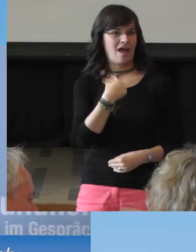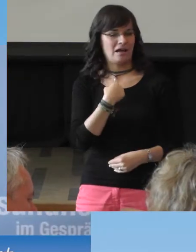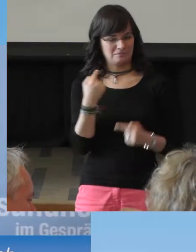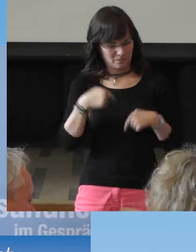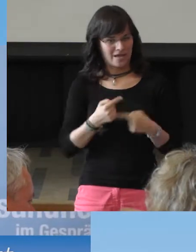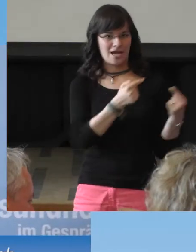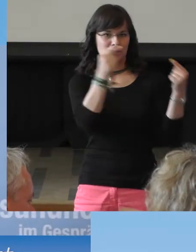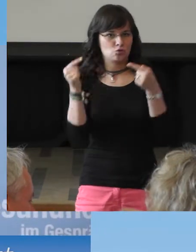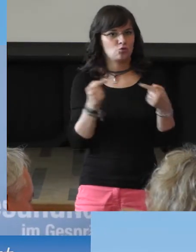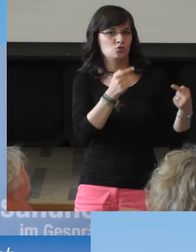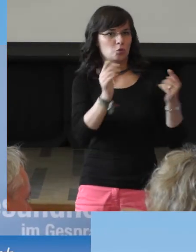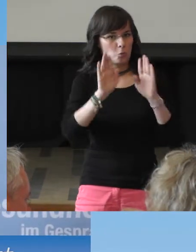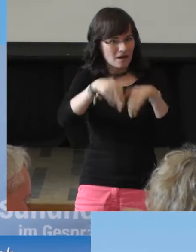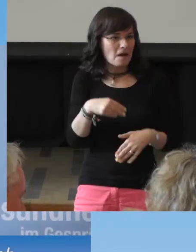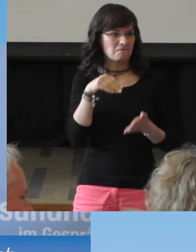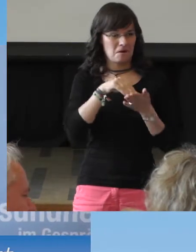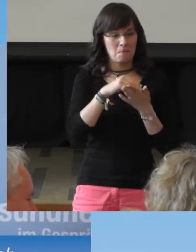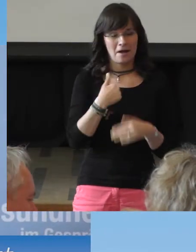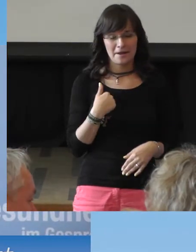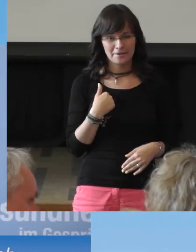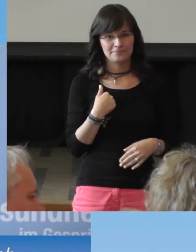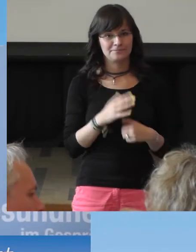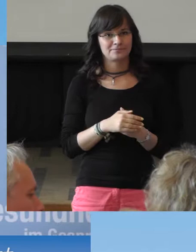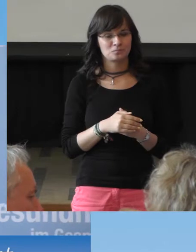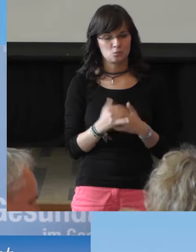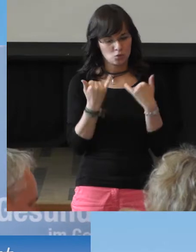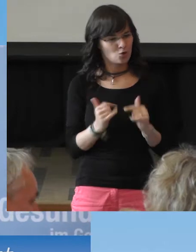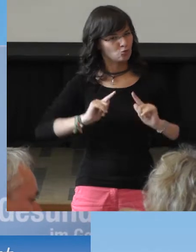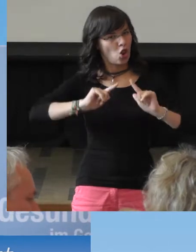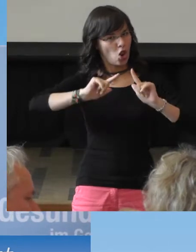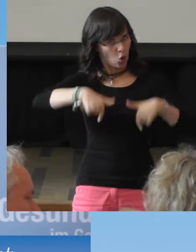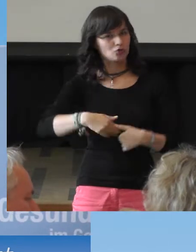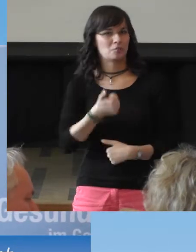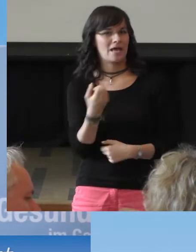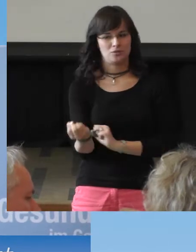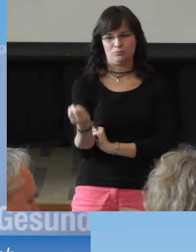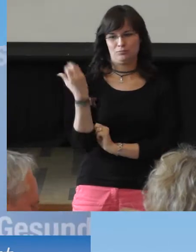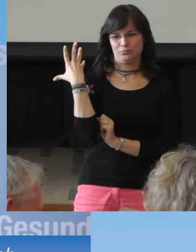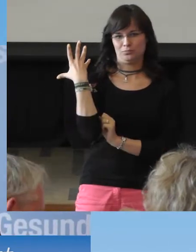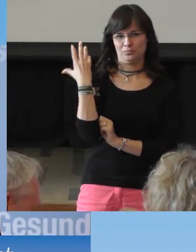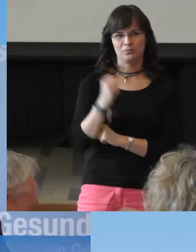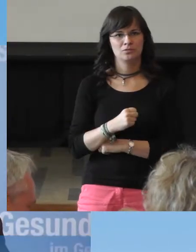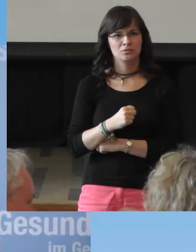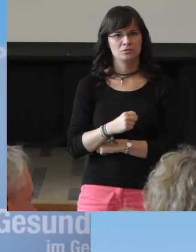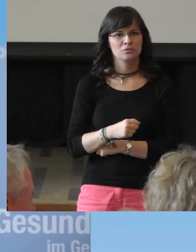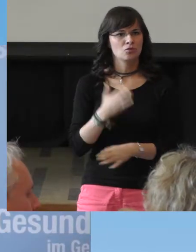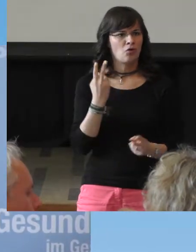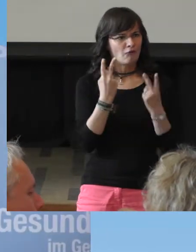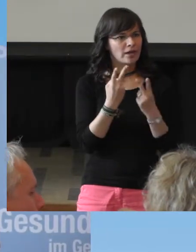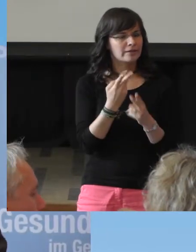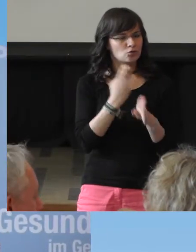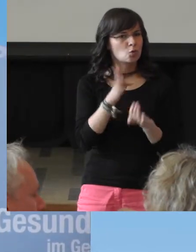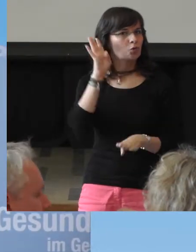Diskussionsrunde und starte mal direkt hier mit der ersten Folie. Eigentlich haben Sie alles das Wesentliche schon gehört, ich